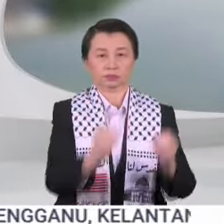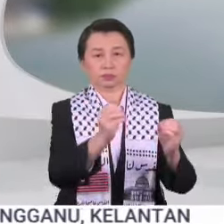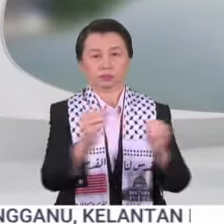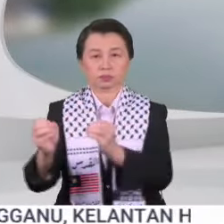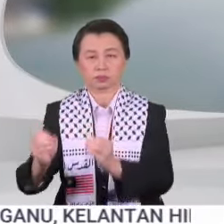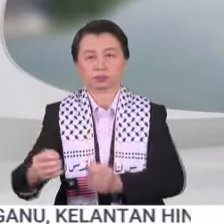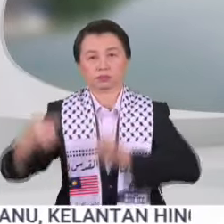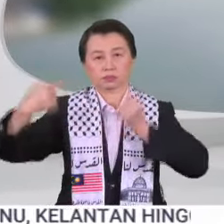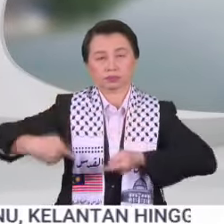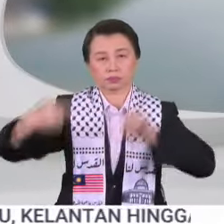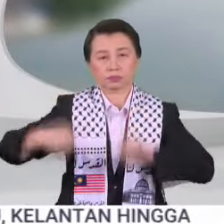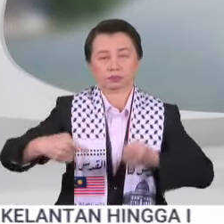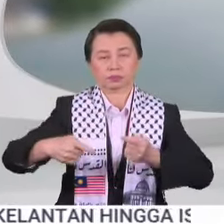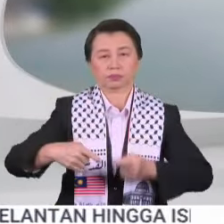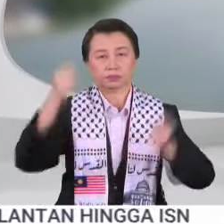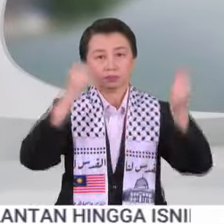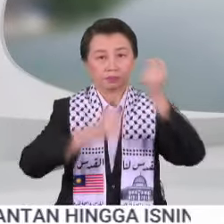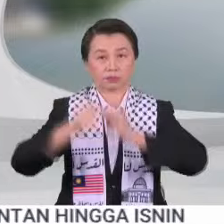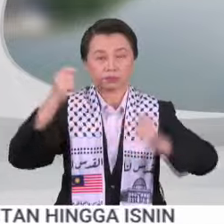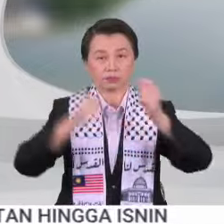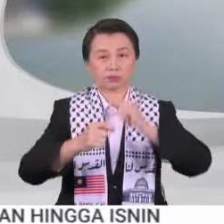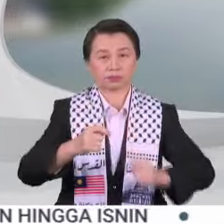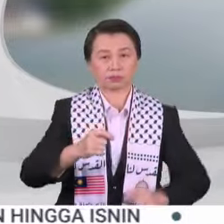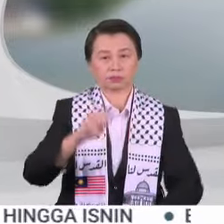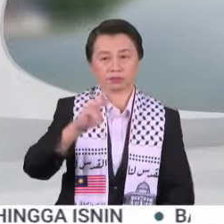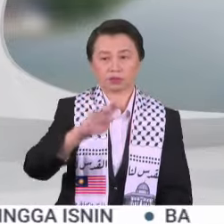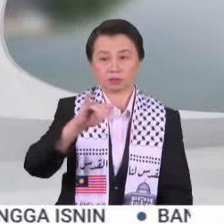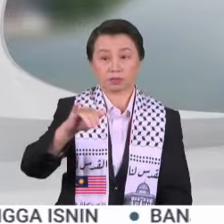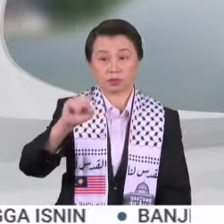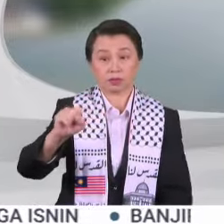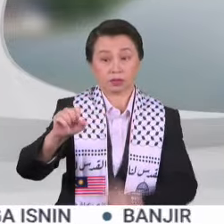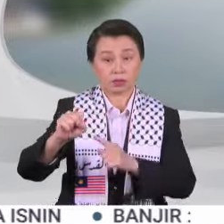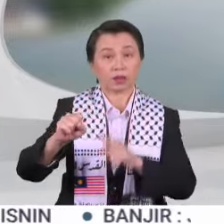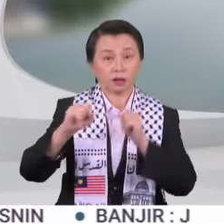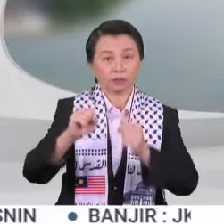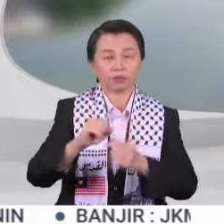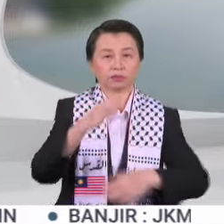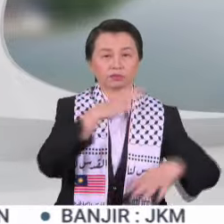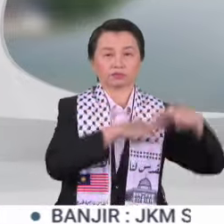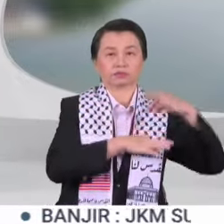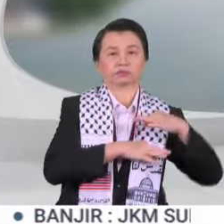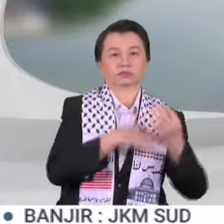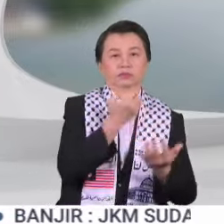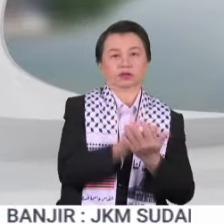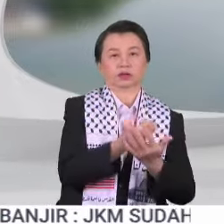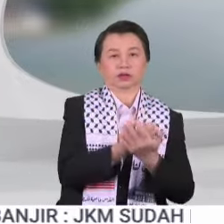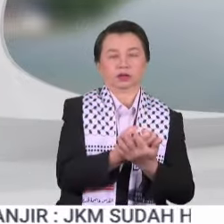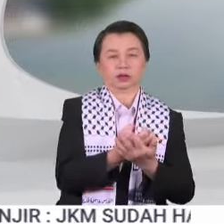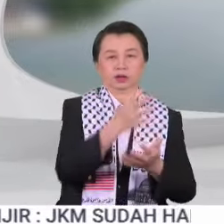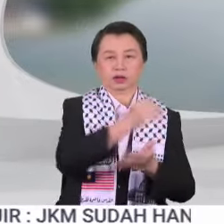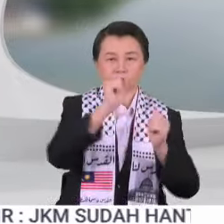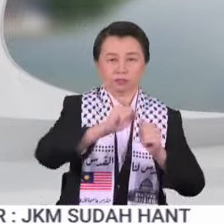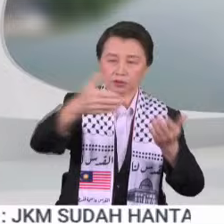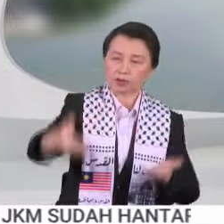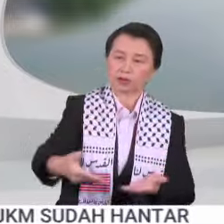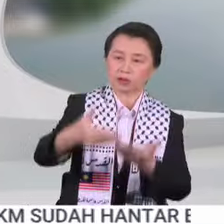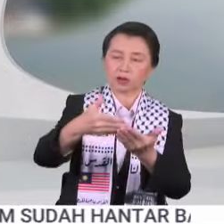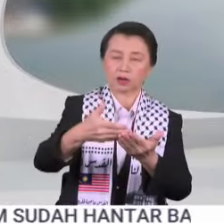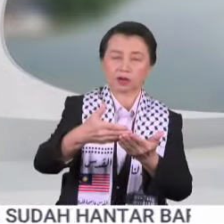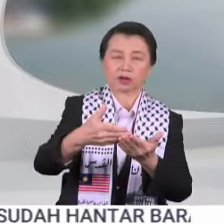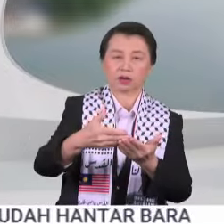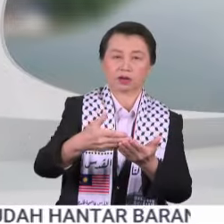Penganjuran pertandingan Miss Tourism International di Sabah bukan sahaja mampu menjana ekonomi, malah memperkenalkan negeri ini